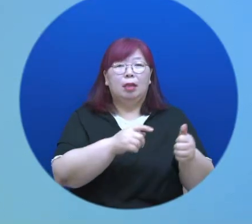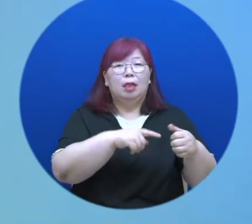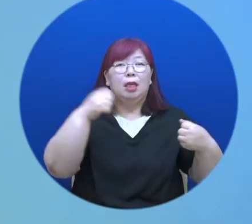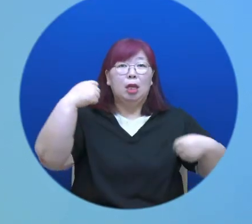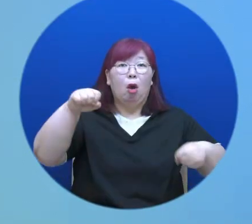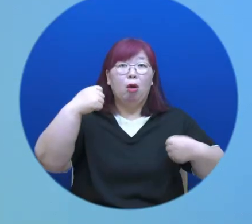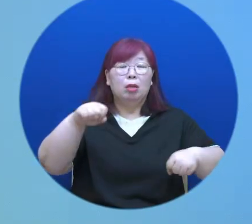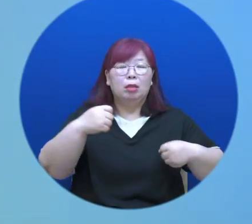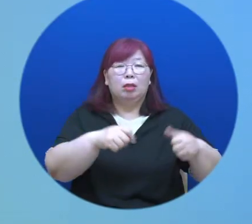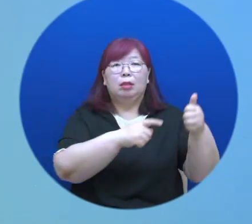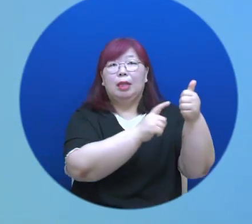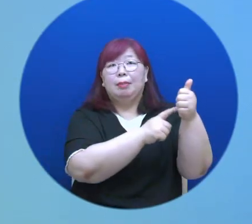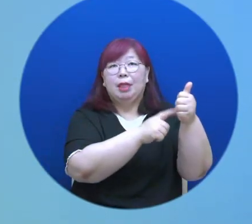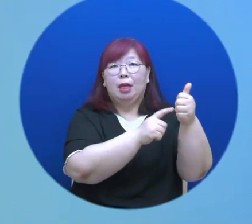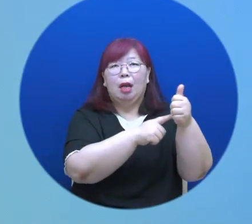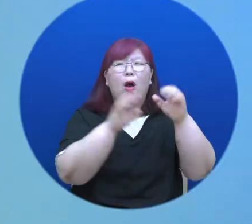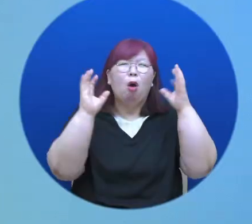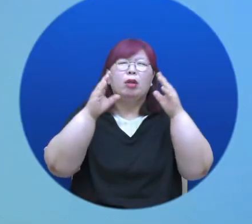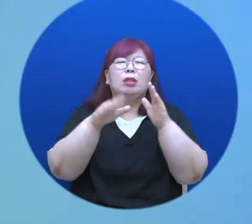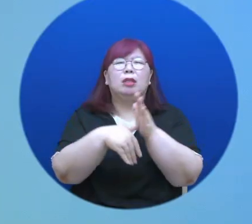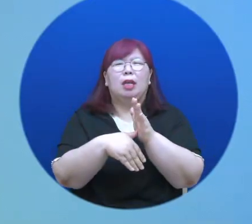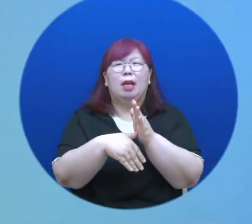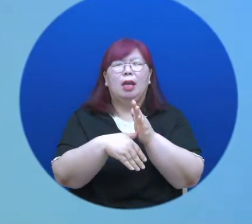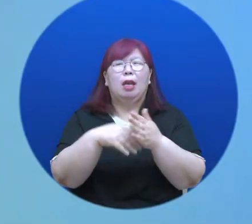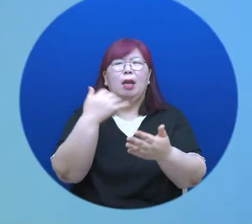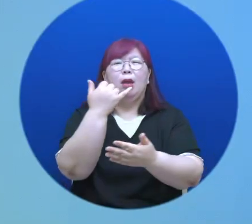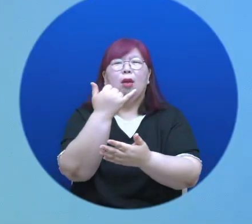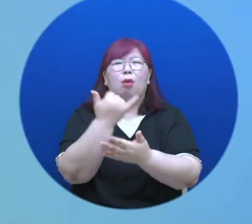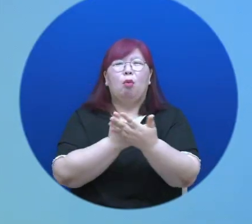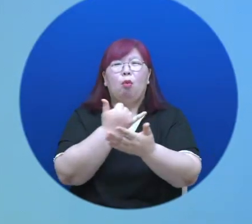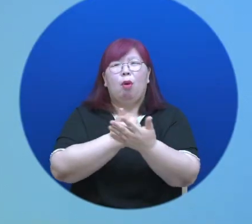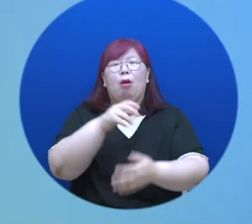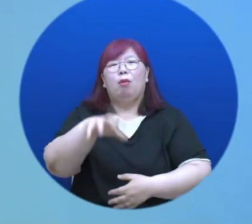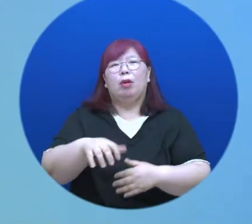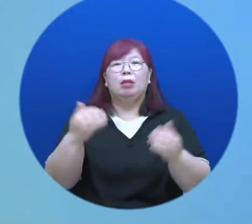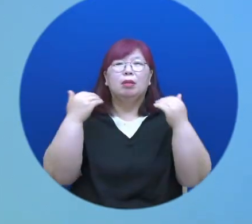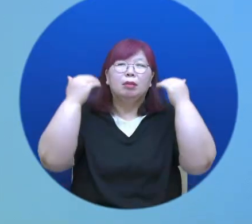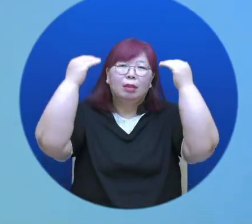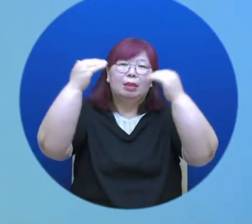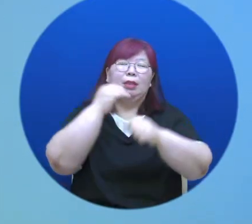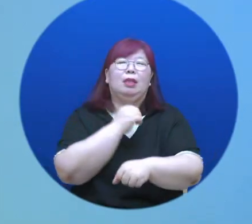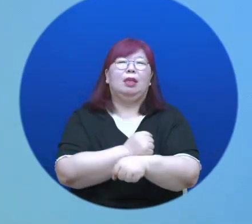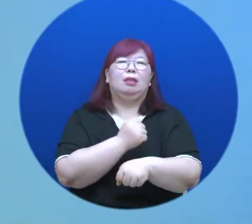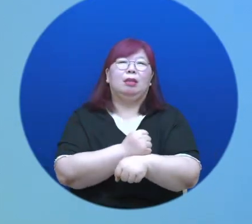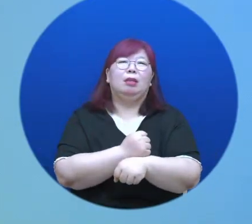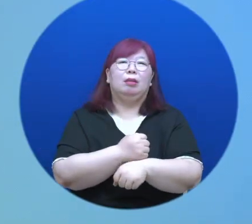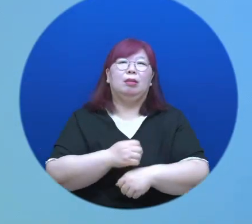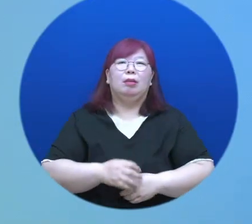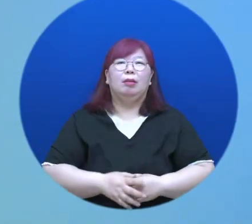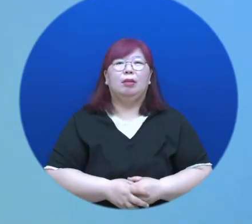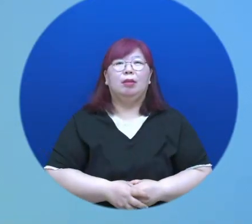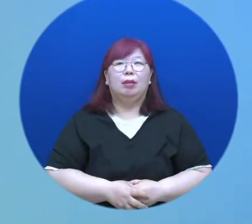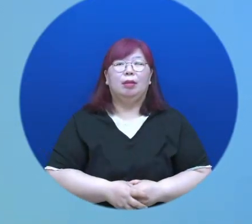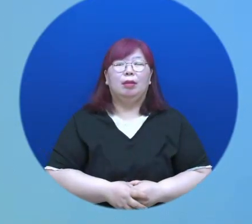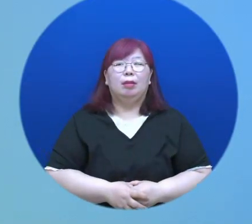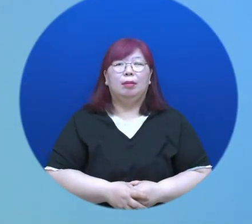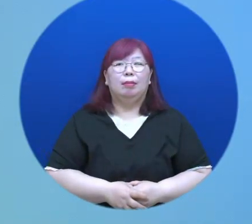때 보육원에서 자랐어요. 그러니까 엄마 아빠가 없는 거죠.